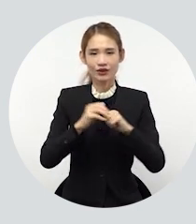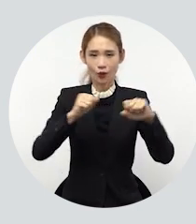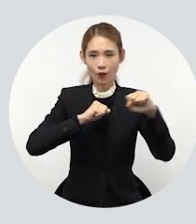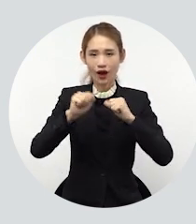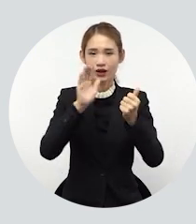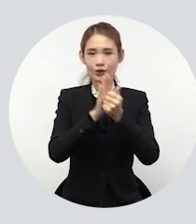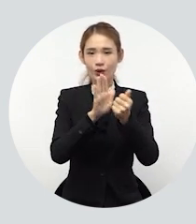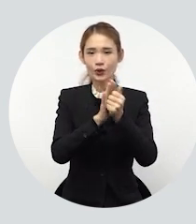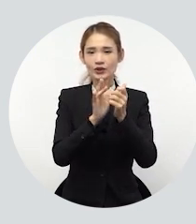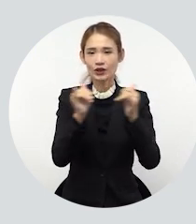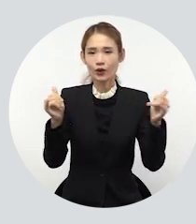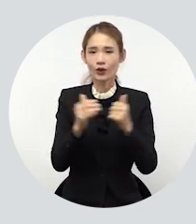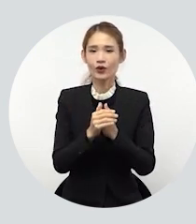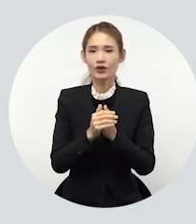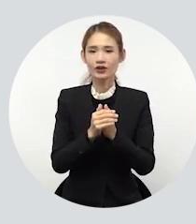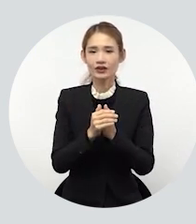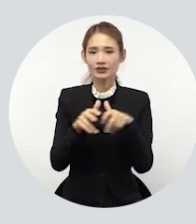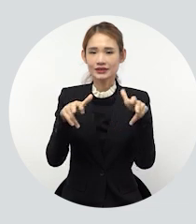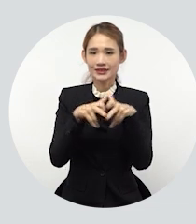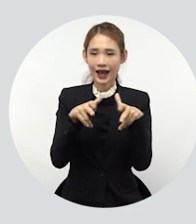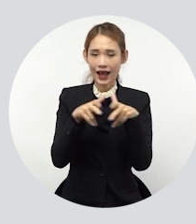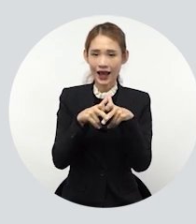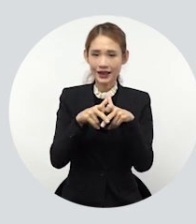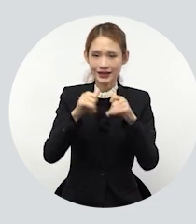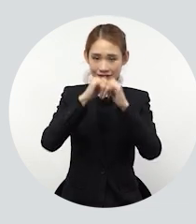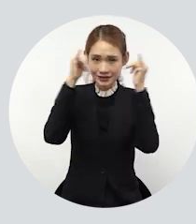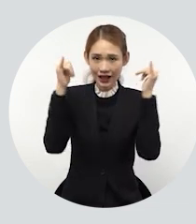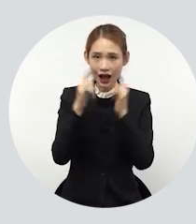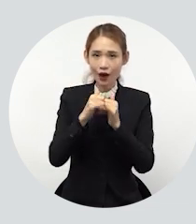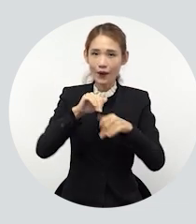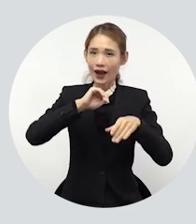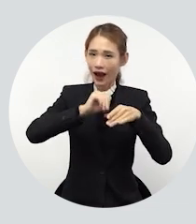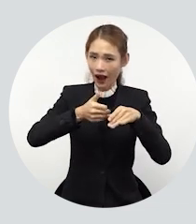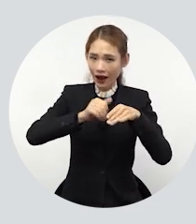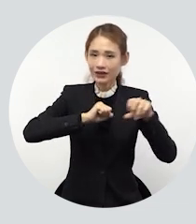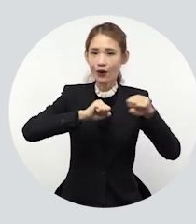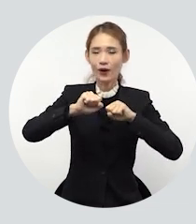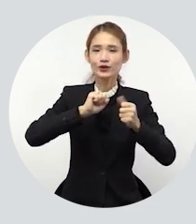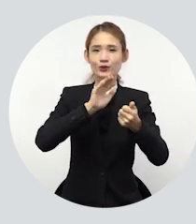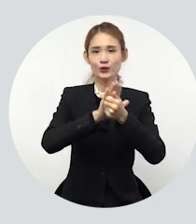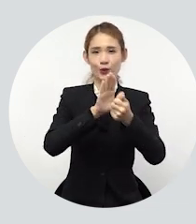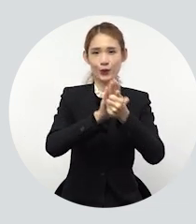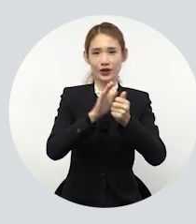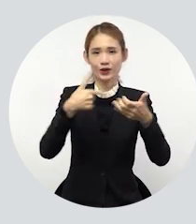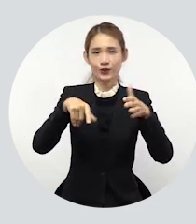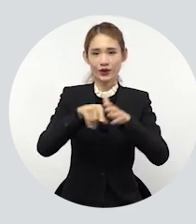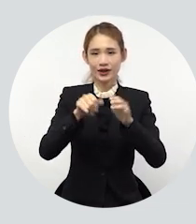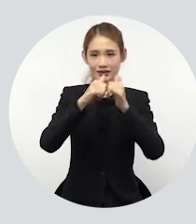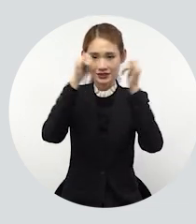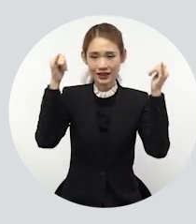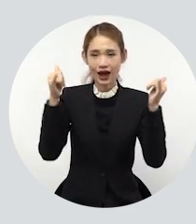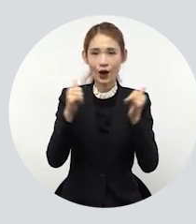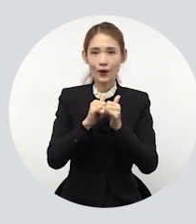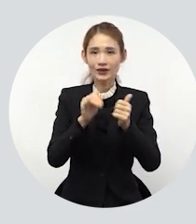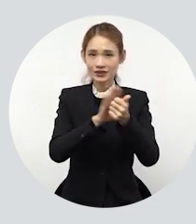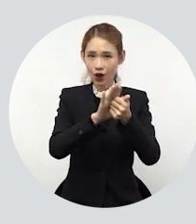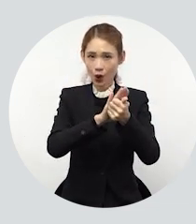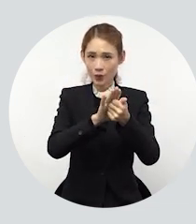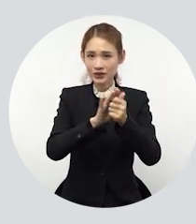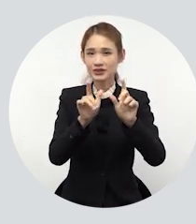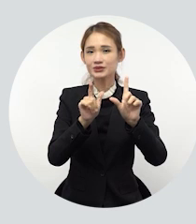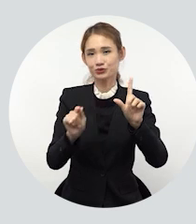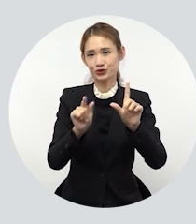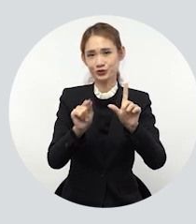활동 보조사라고 하면은 통상적으로 그렇죠. 장애인의 어떤 사회 활동이나 가사 활동을 돕기 위한 어떤 사회